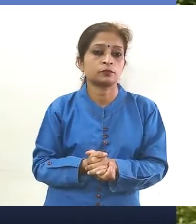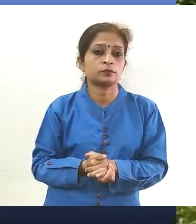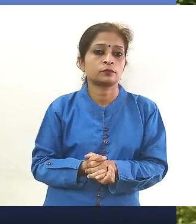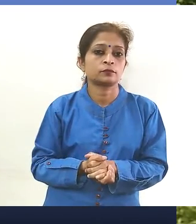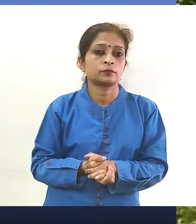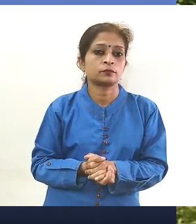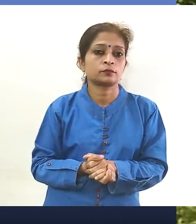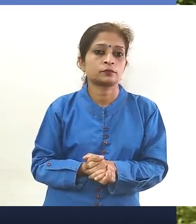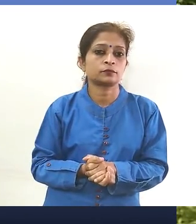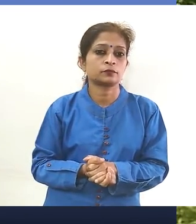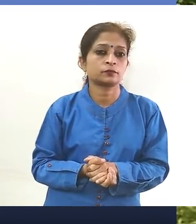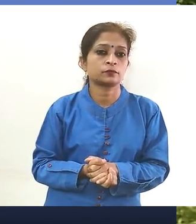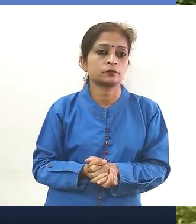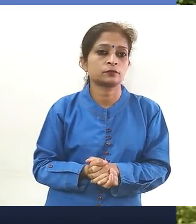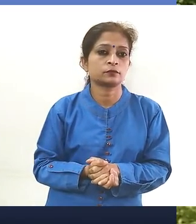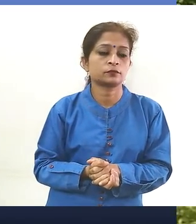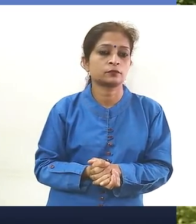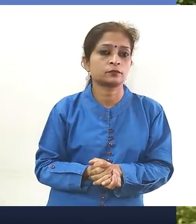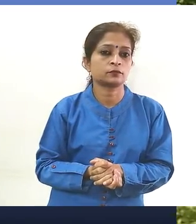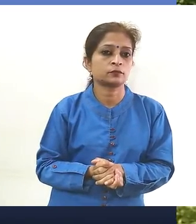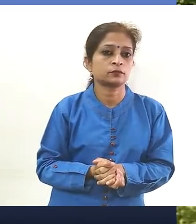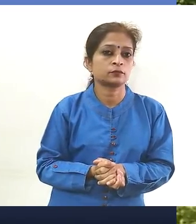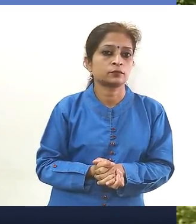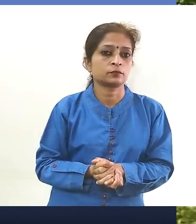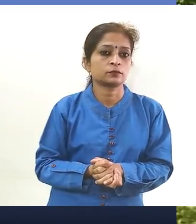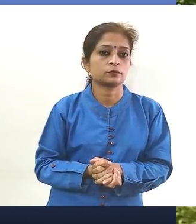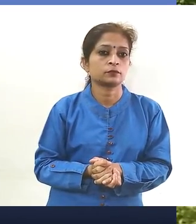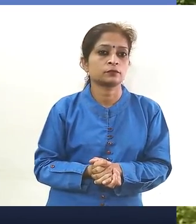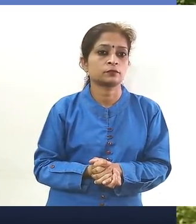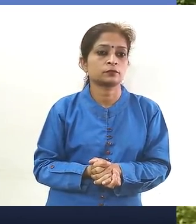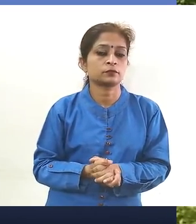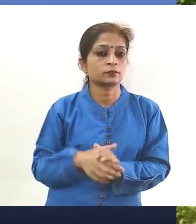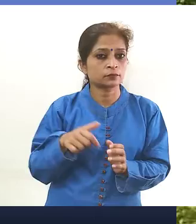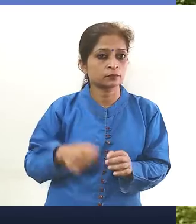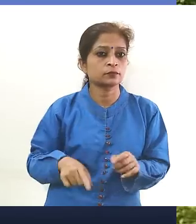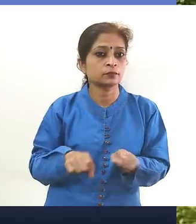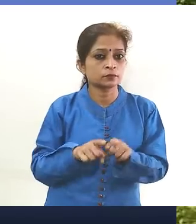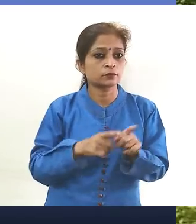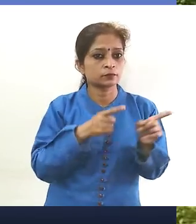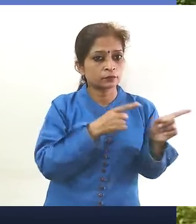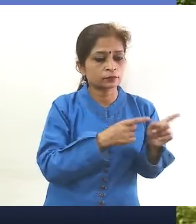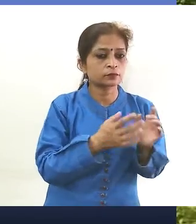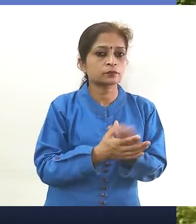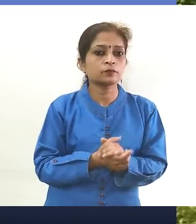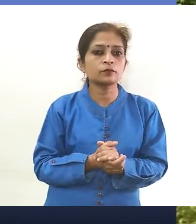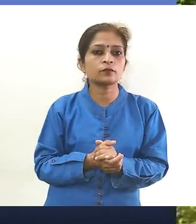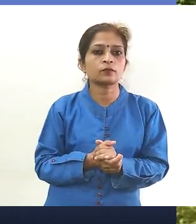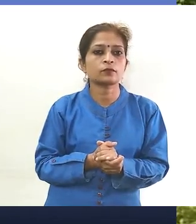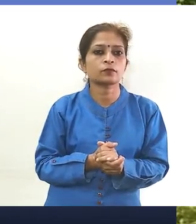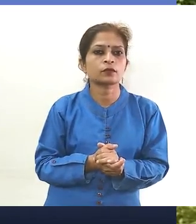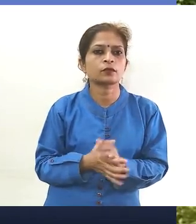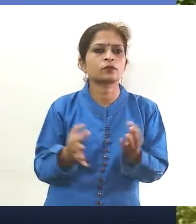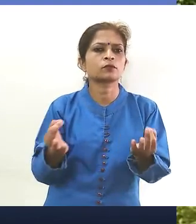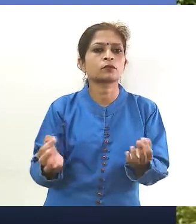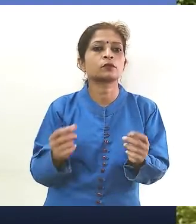प्राणायाम आसन, श्वास भर के ऊर्ध्व हस्तासन, श्वास बाहर छोड़ करके पाद हस्तासन,